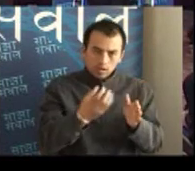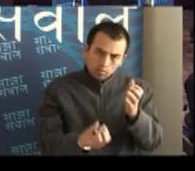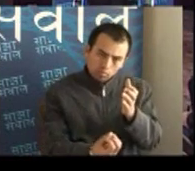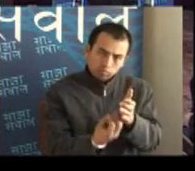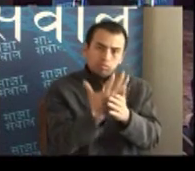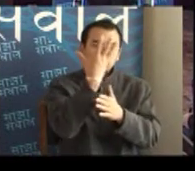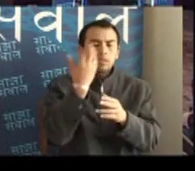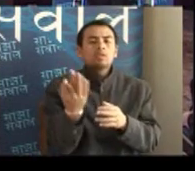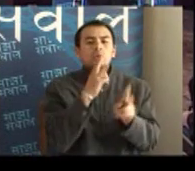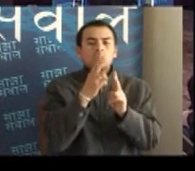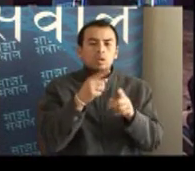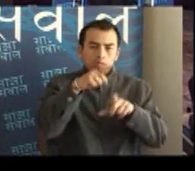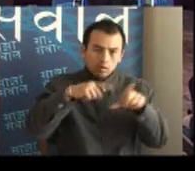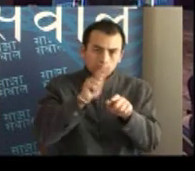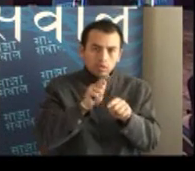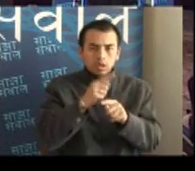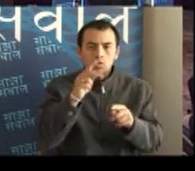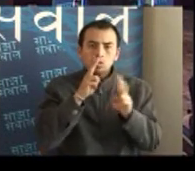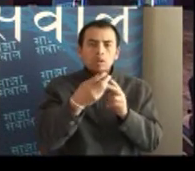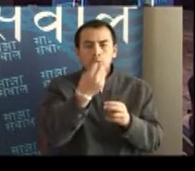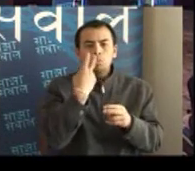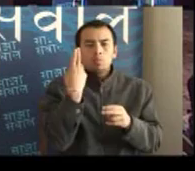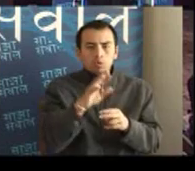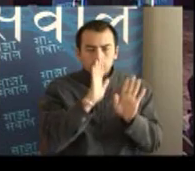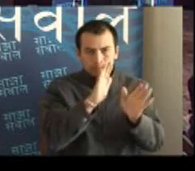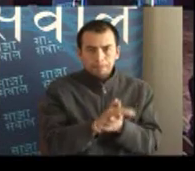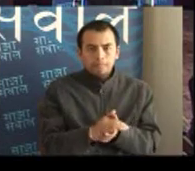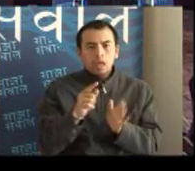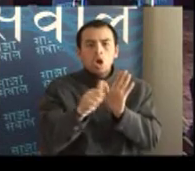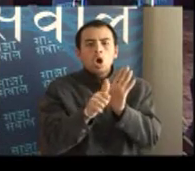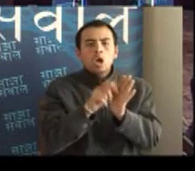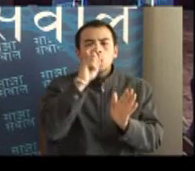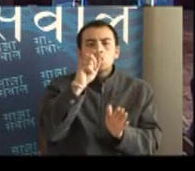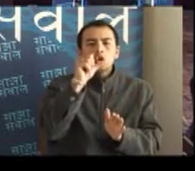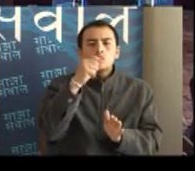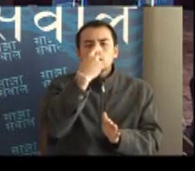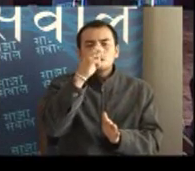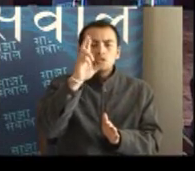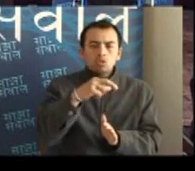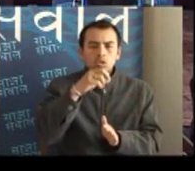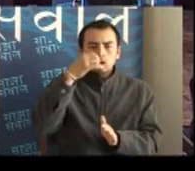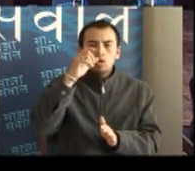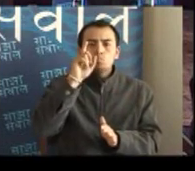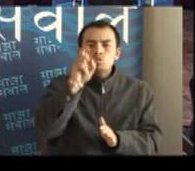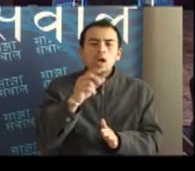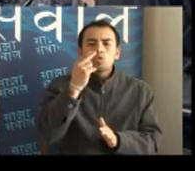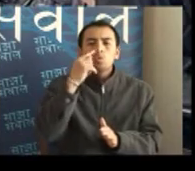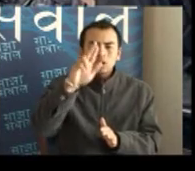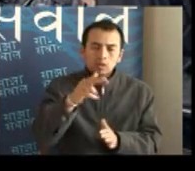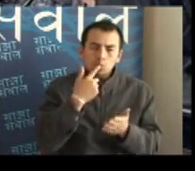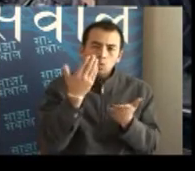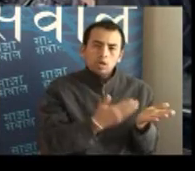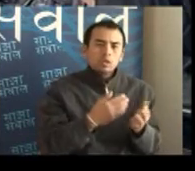गर्न खोज्नु भएको डिजाइन गर्नुभएको केही चिजहरू भनिदिनु भयो। यहाँ अगाडि मैले गजेन्द्र बुढाथोकी उहाँलाई आमन्त्रण गरेको छु